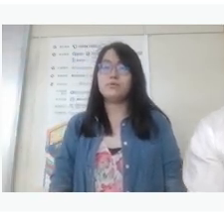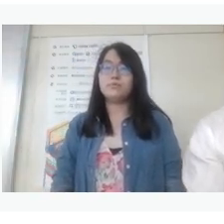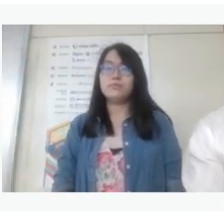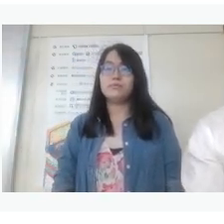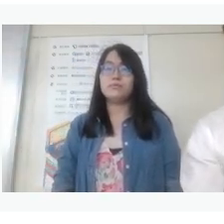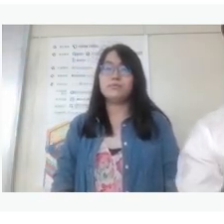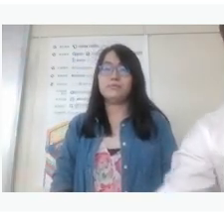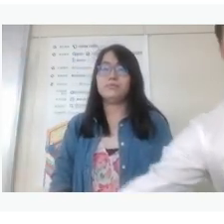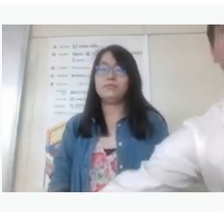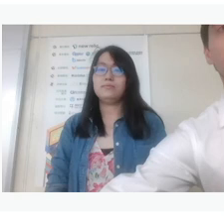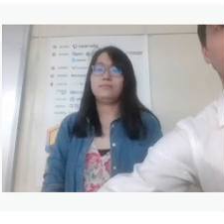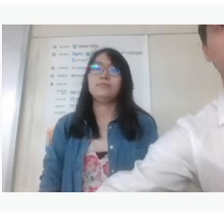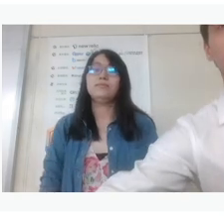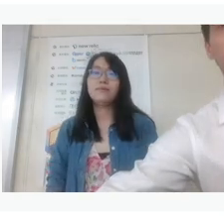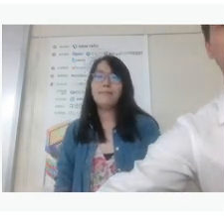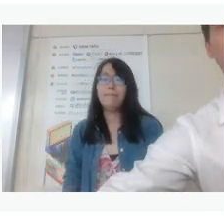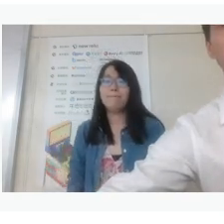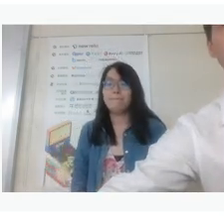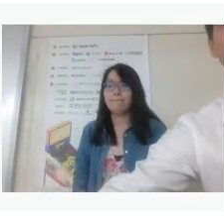，OK，